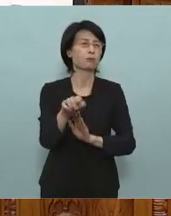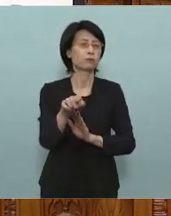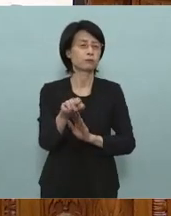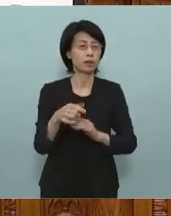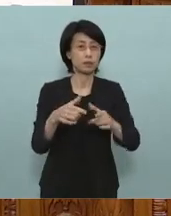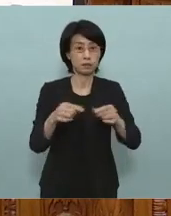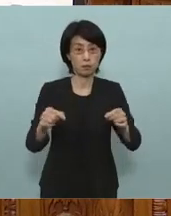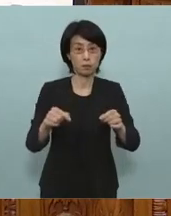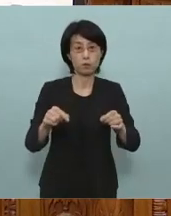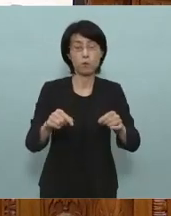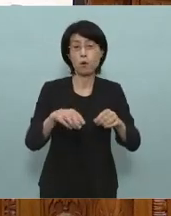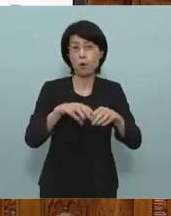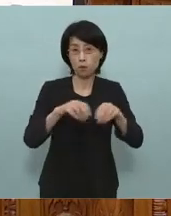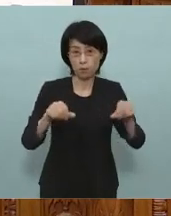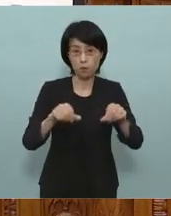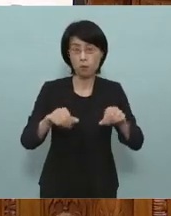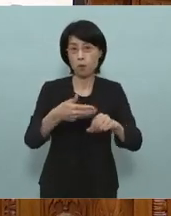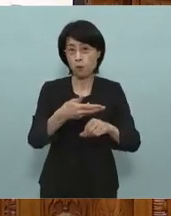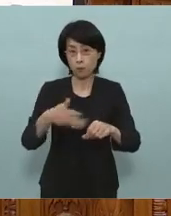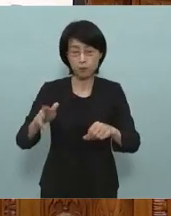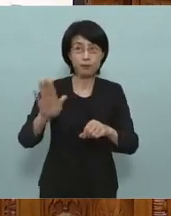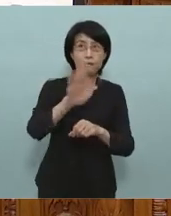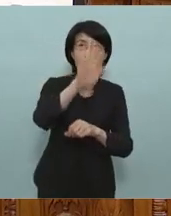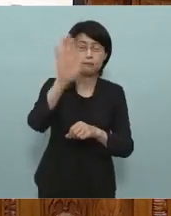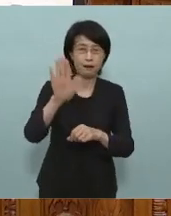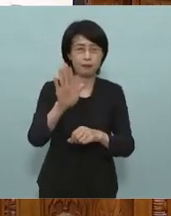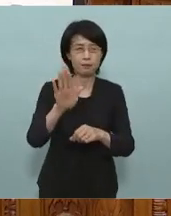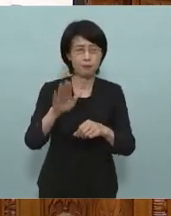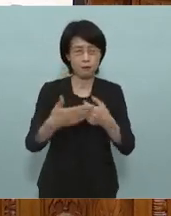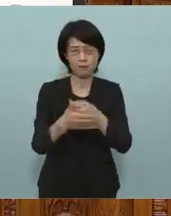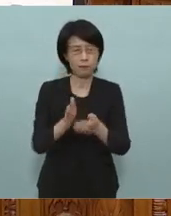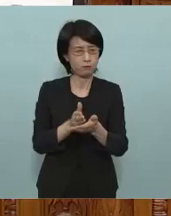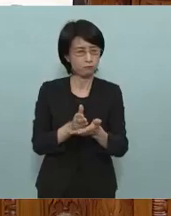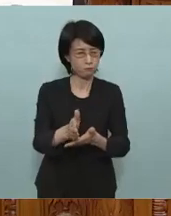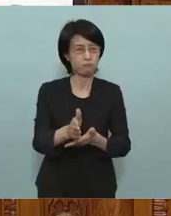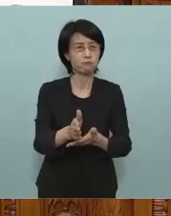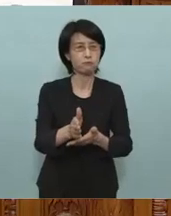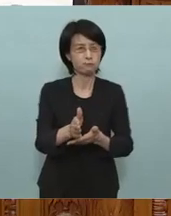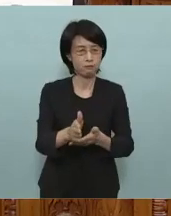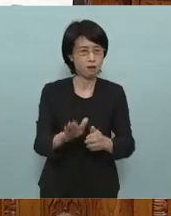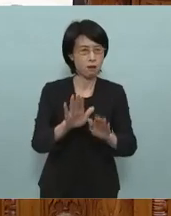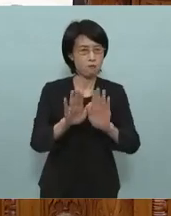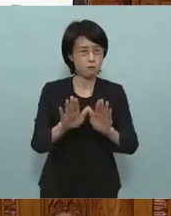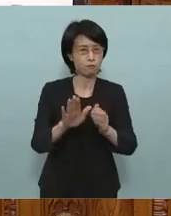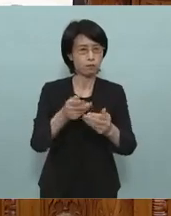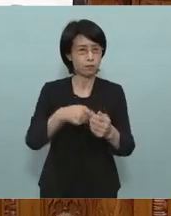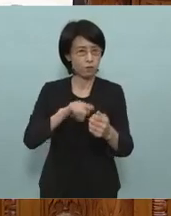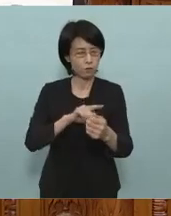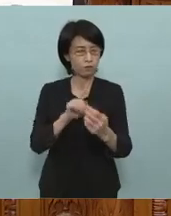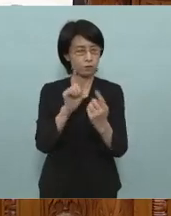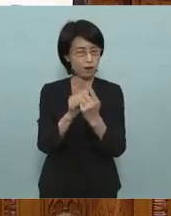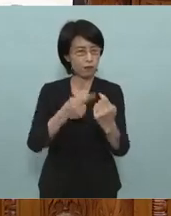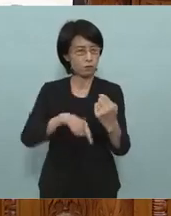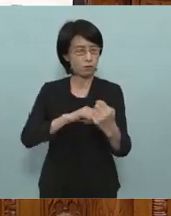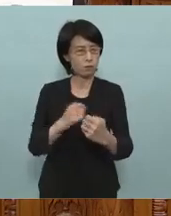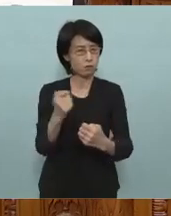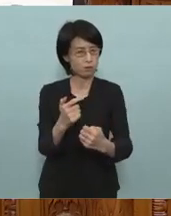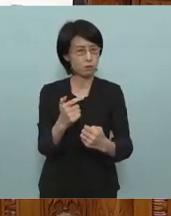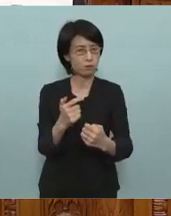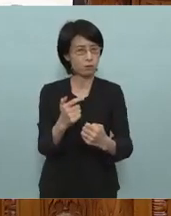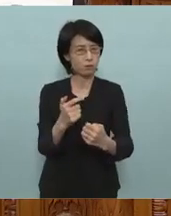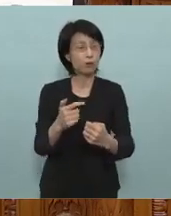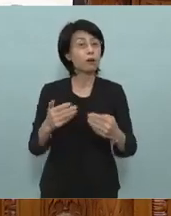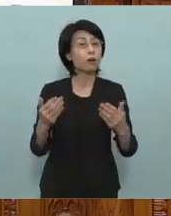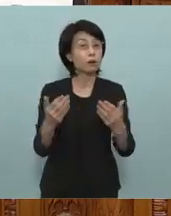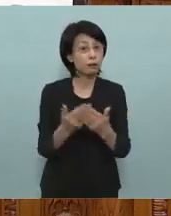の領土領海領空を断固として守り抜くため抑止力と対処力を強化することは最